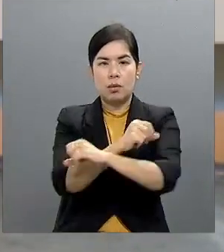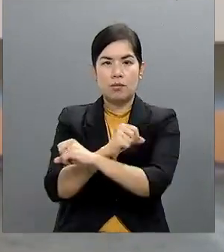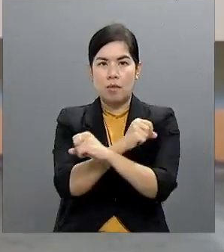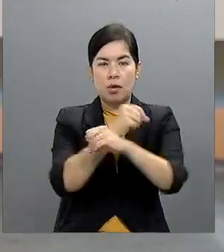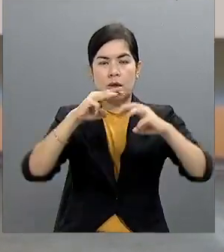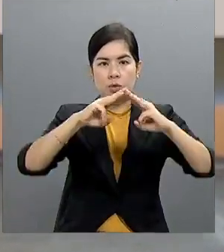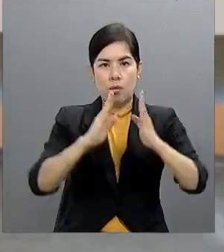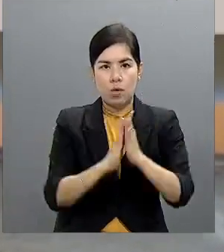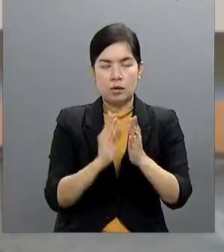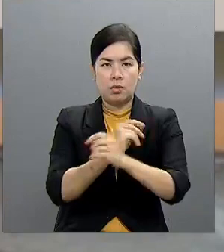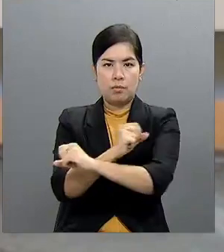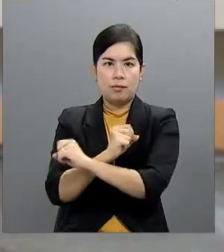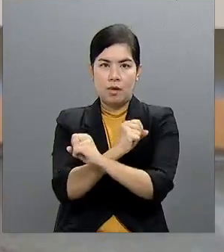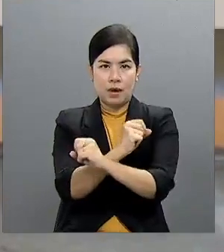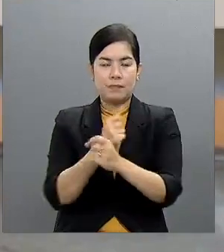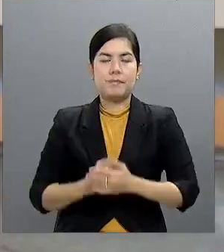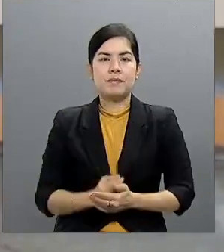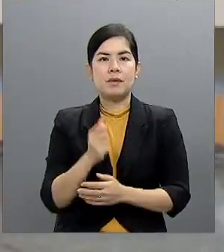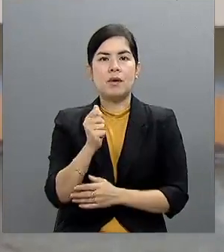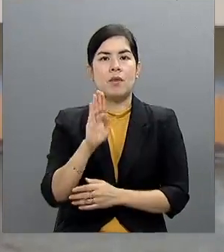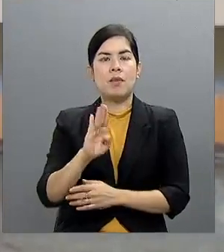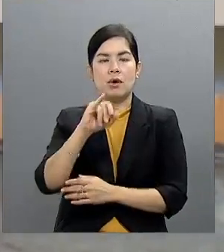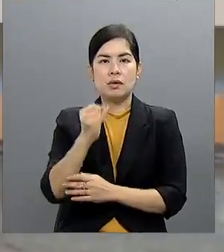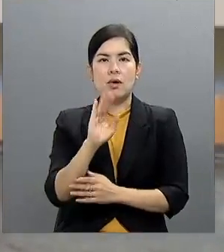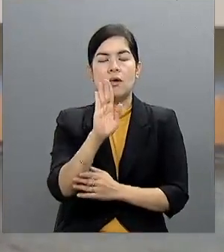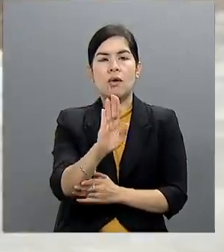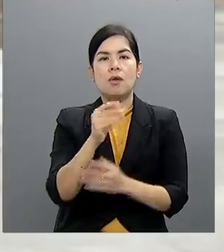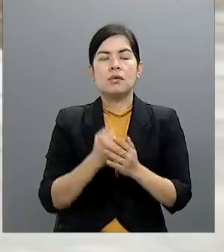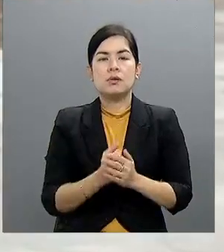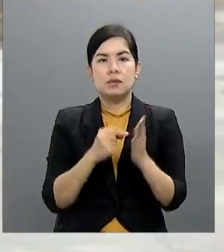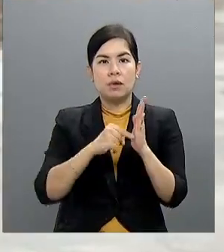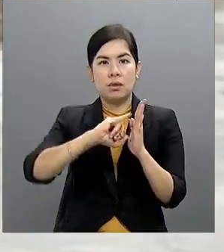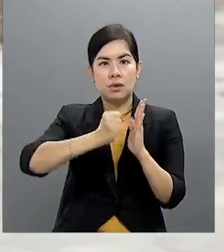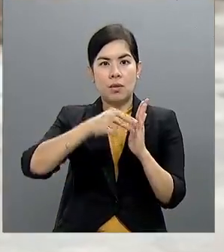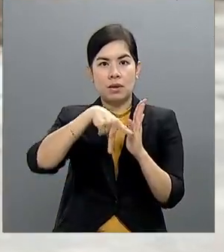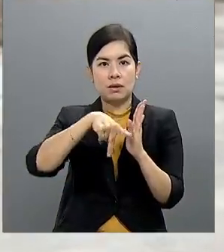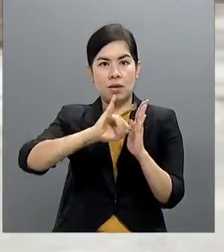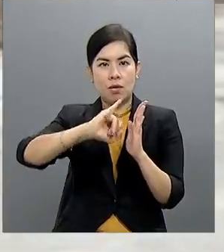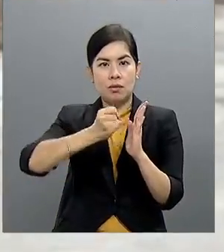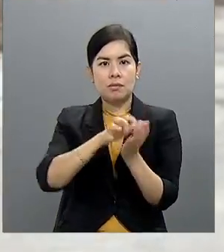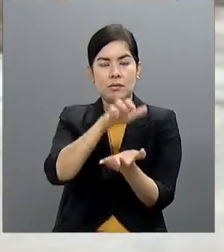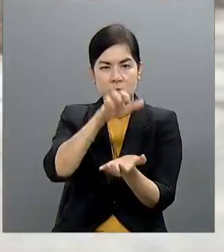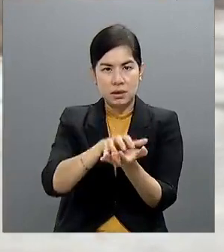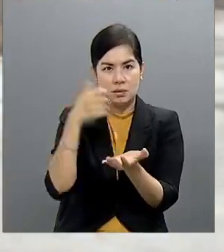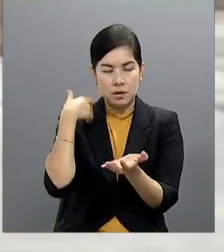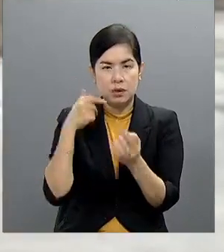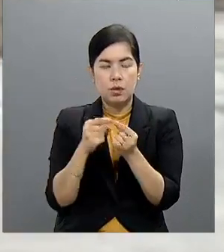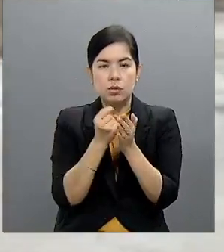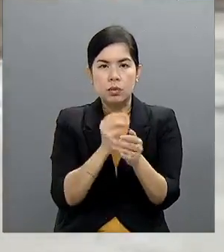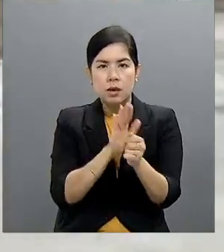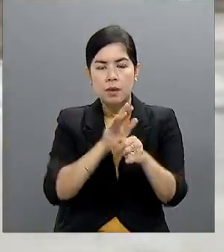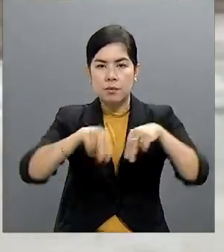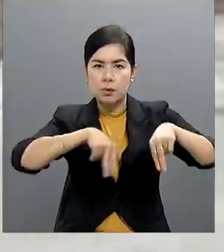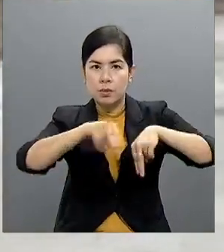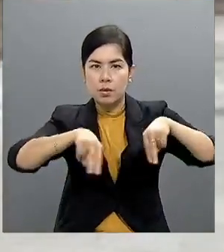าที่องค์การบริหารส่วนจังหวัดพิจิตรพร้อมองค์กรปกครองส่วนท้องถิ่นก็ดำเนินการทำความสะอาดวัดมาแล้วจำนวน